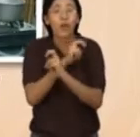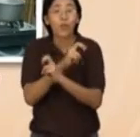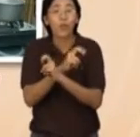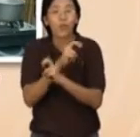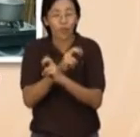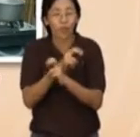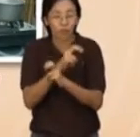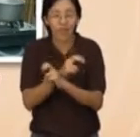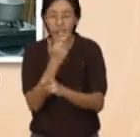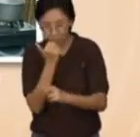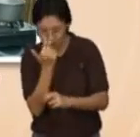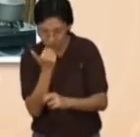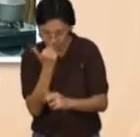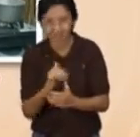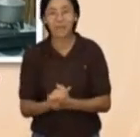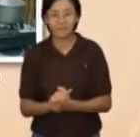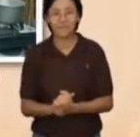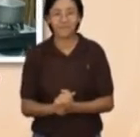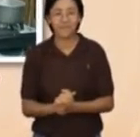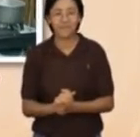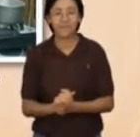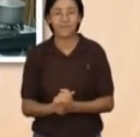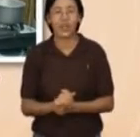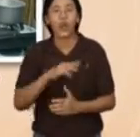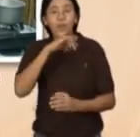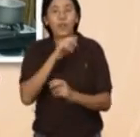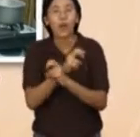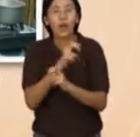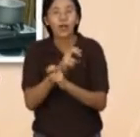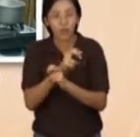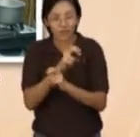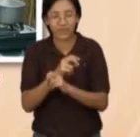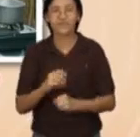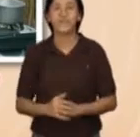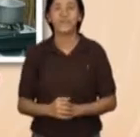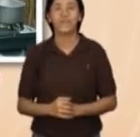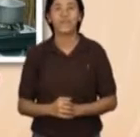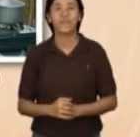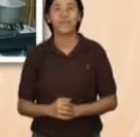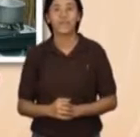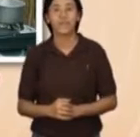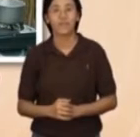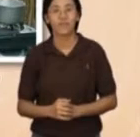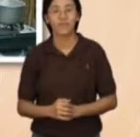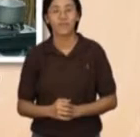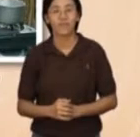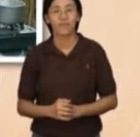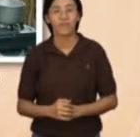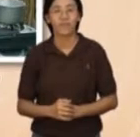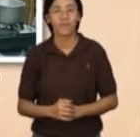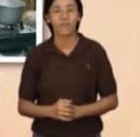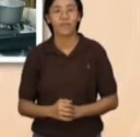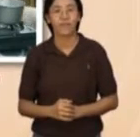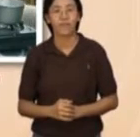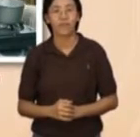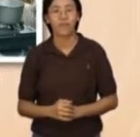เอี้ยเล้งจะเป็นกระดูกสันหลังนะ ฮะ ตัวนี้นะฮะ มันจะ ตัวนี้จะทำตัวนี้